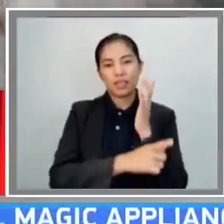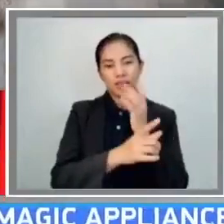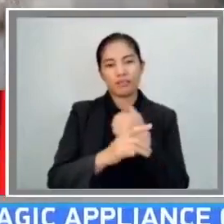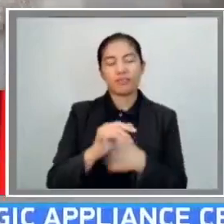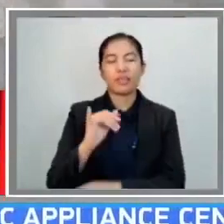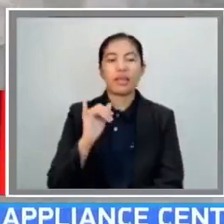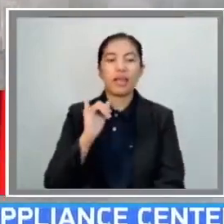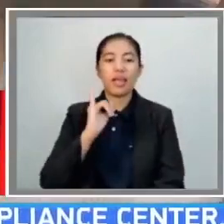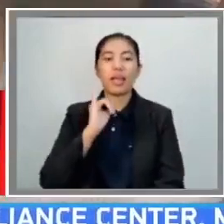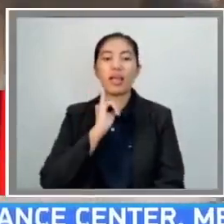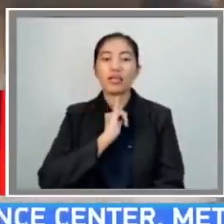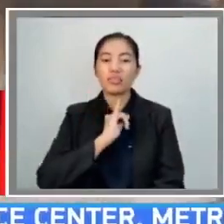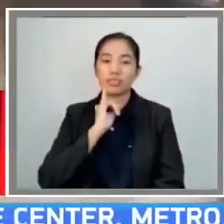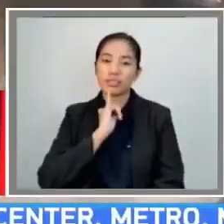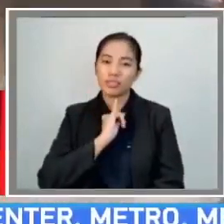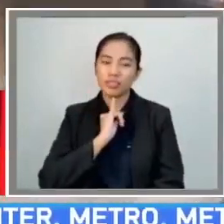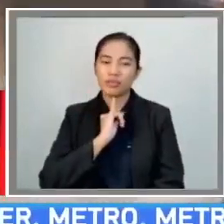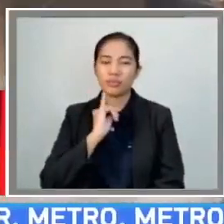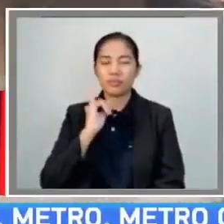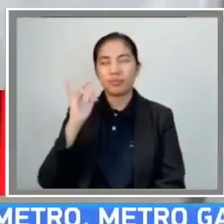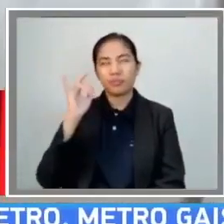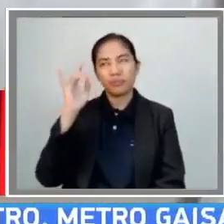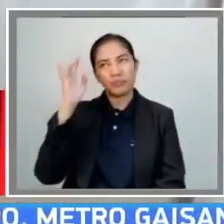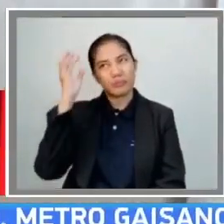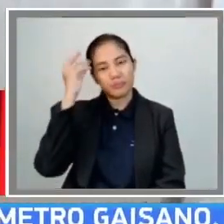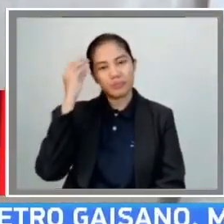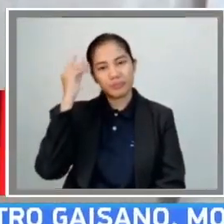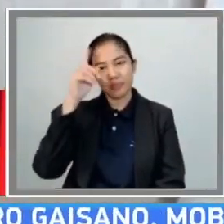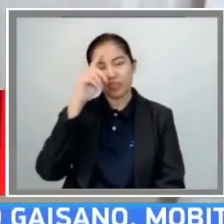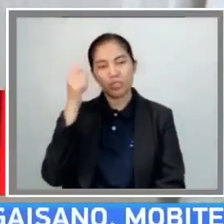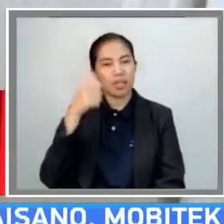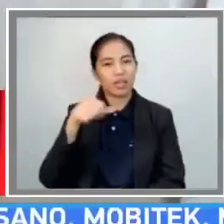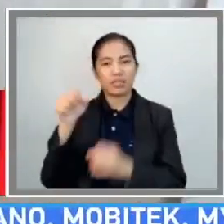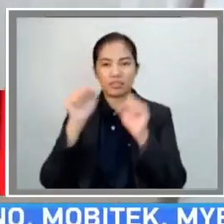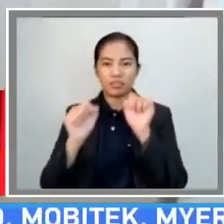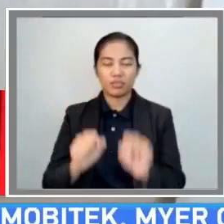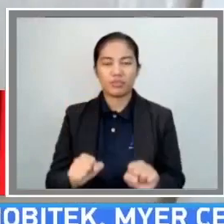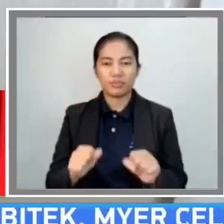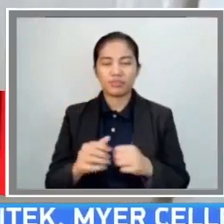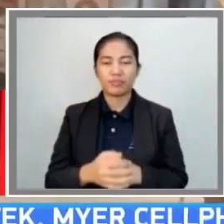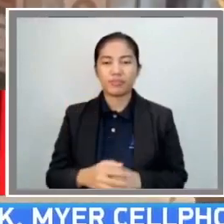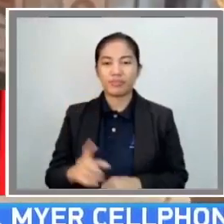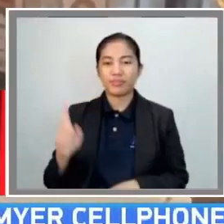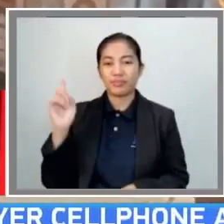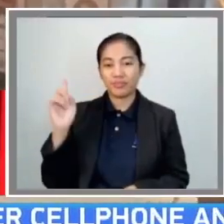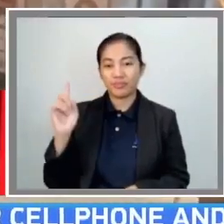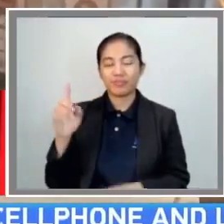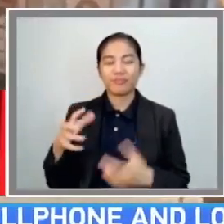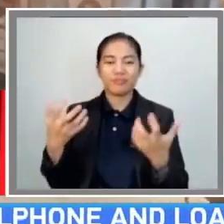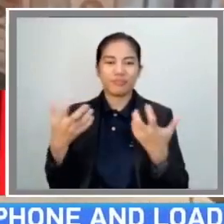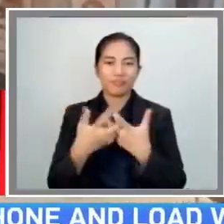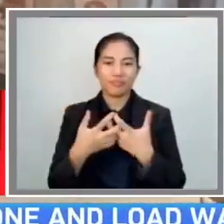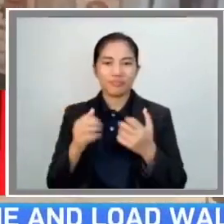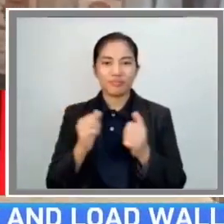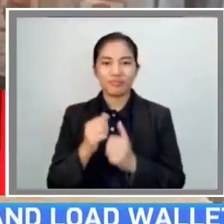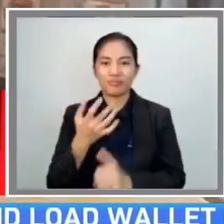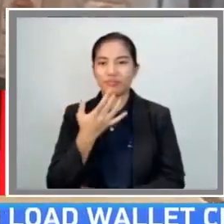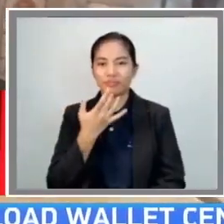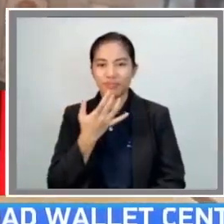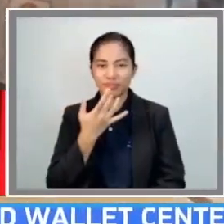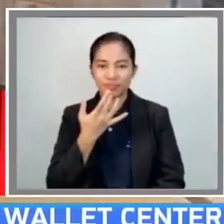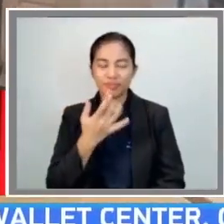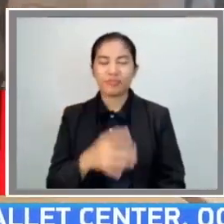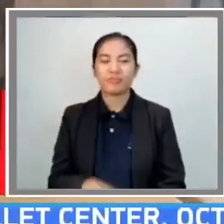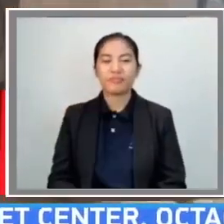inaisipan niya ito dahil walang pinipiling season ng halo-halo. Ang banana leaf ice cream naman is swak na swak daw sa panlasa at hindi nakakasawa.